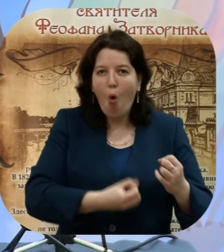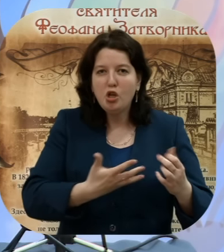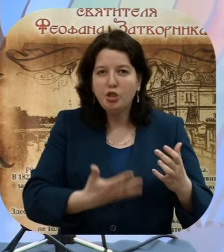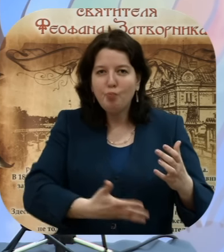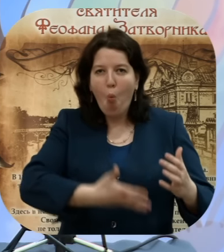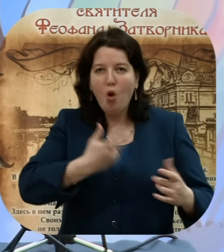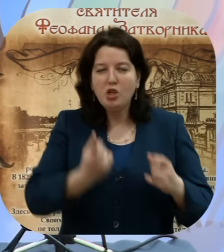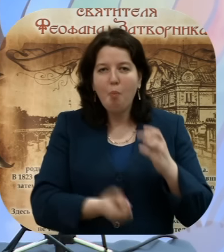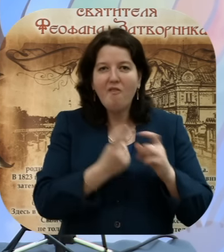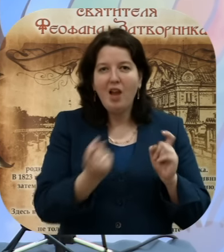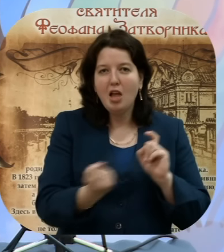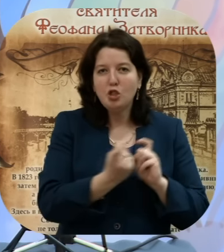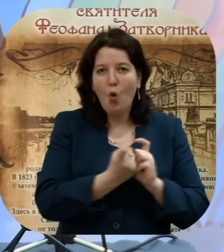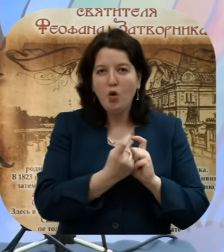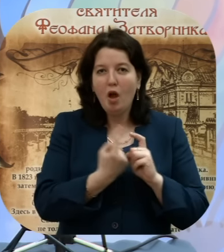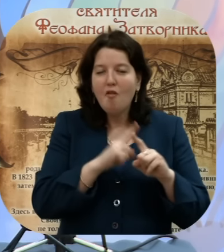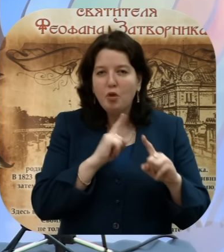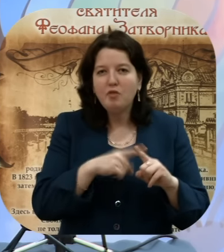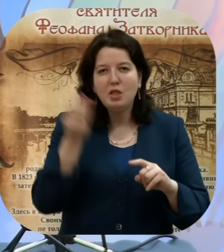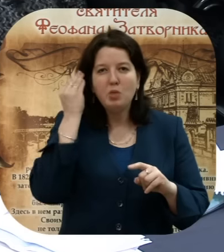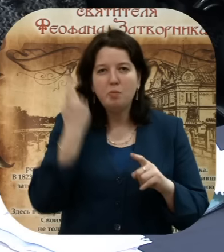идет речь.